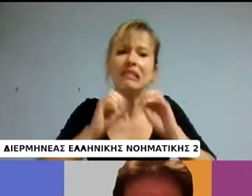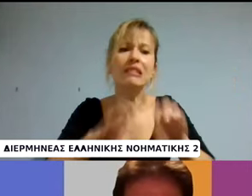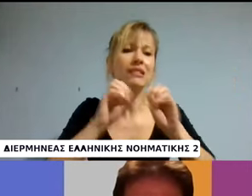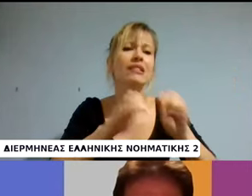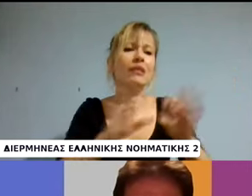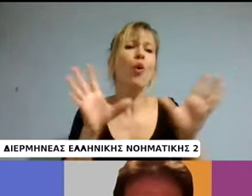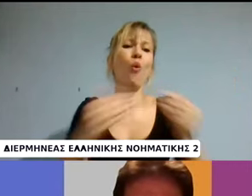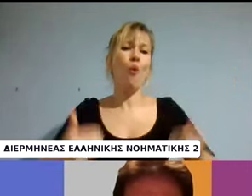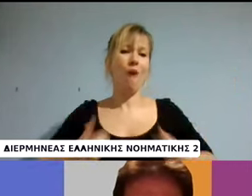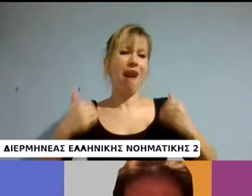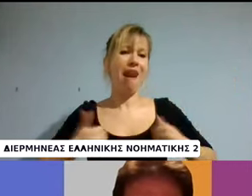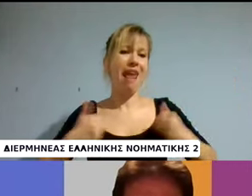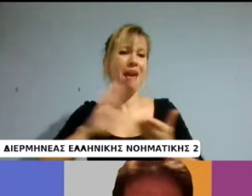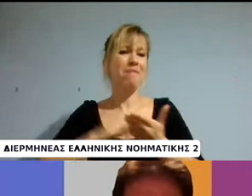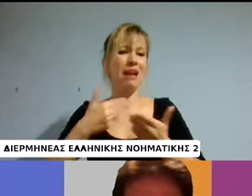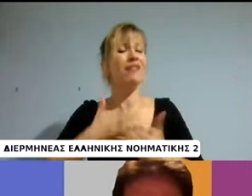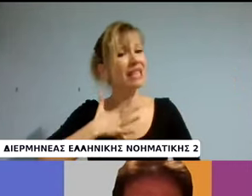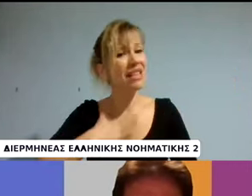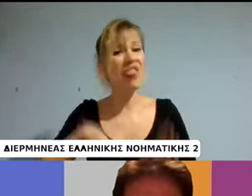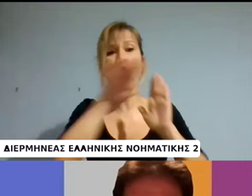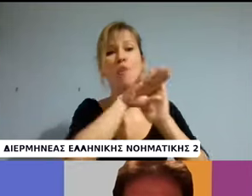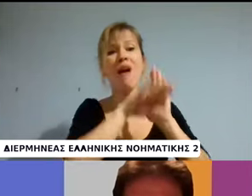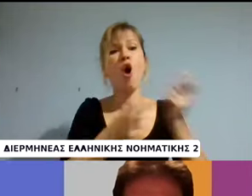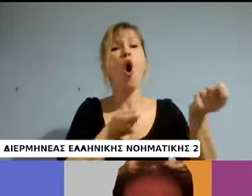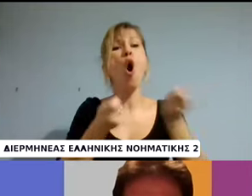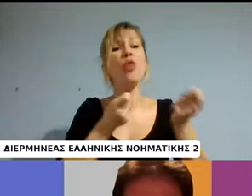νέας γενιάς μεταφραστών. Και